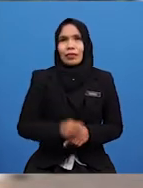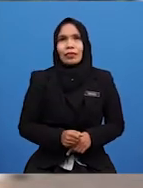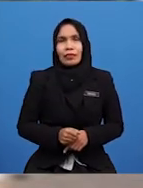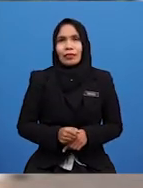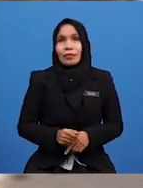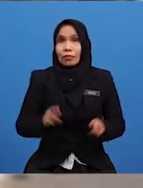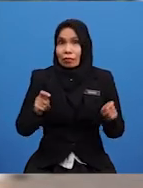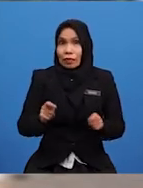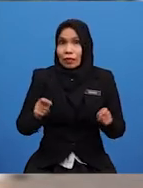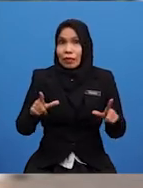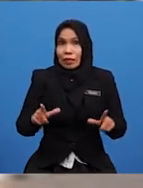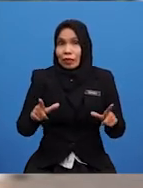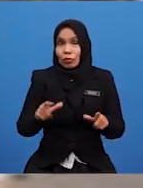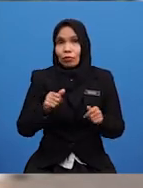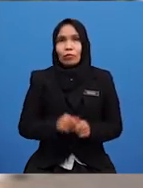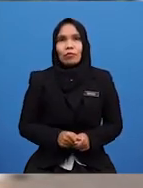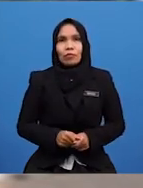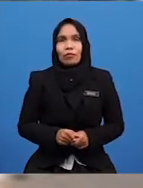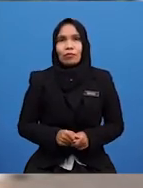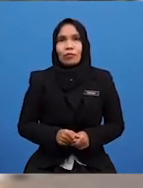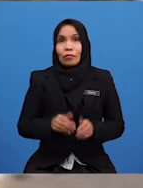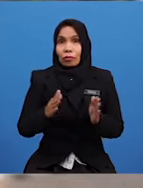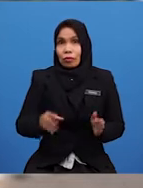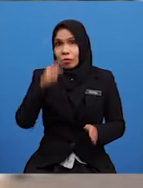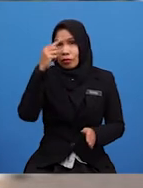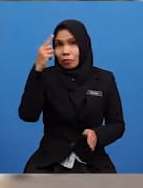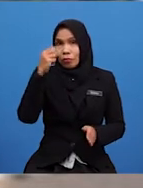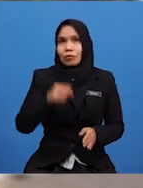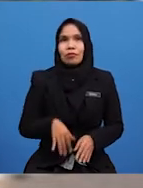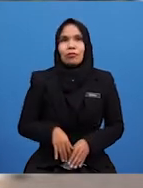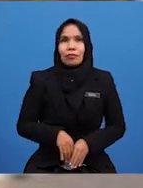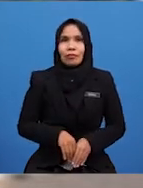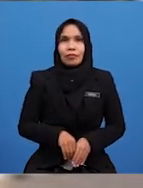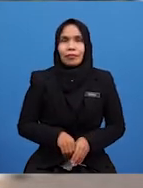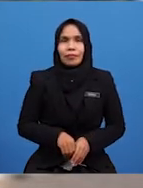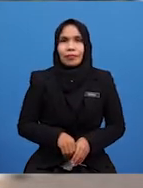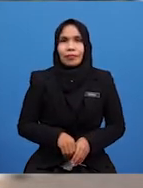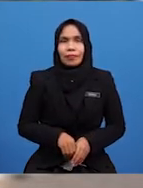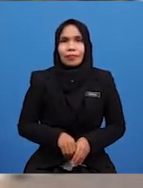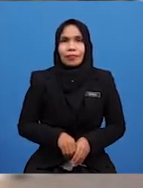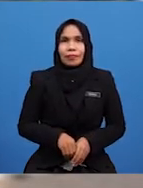tadi? Mesti ada kan? Wah, hebat murid-murid cikgu ni.